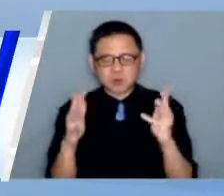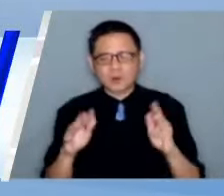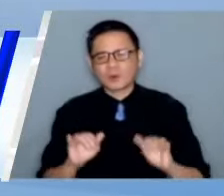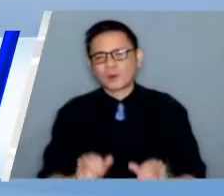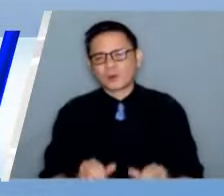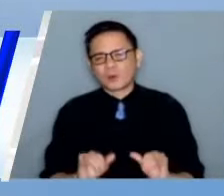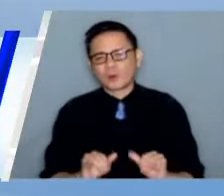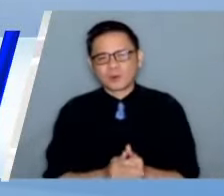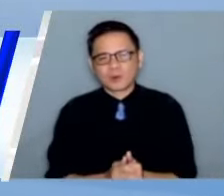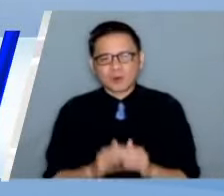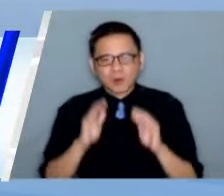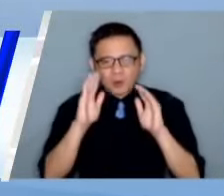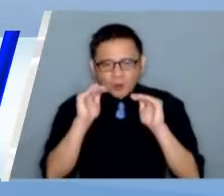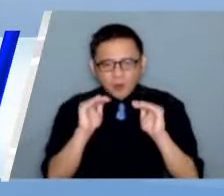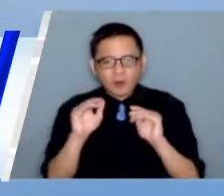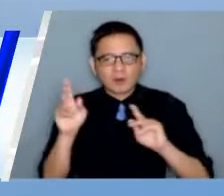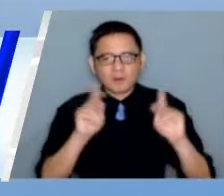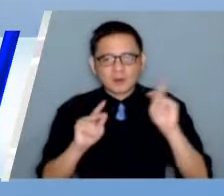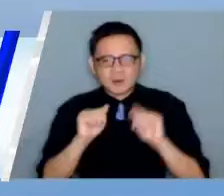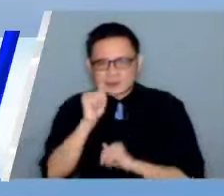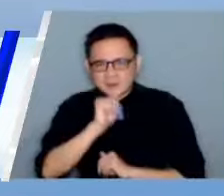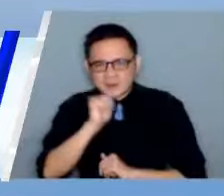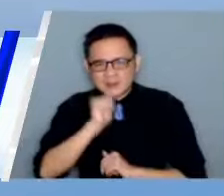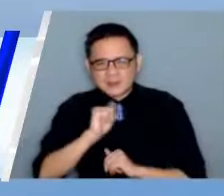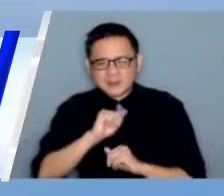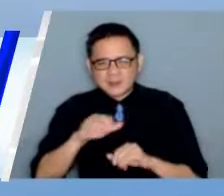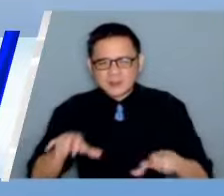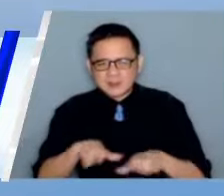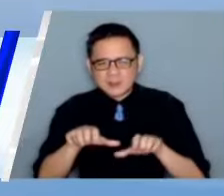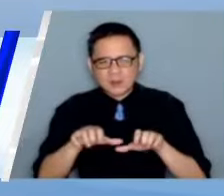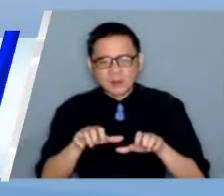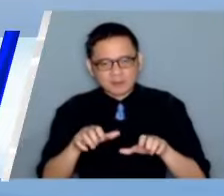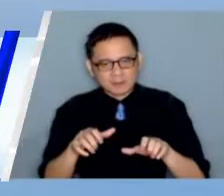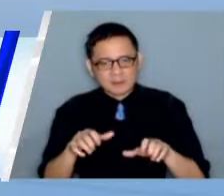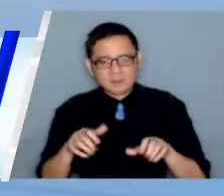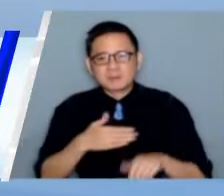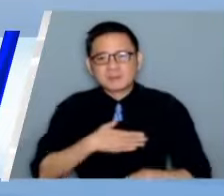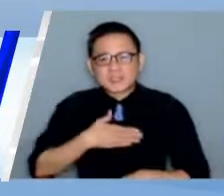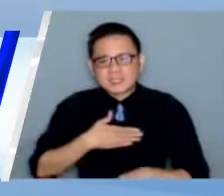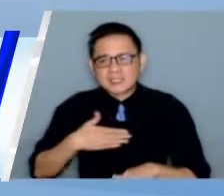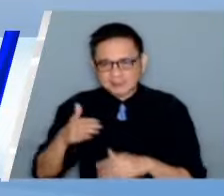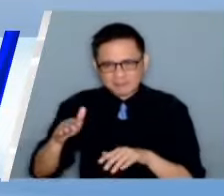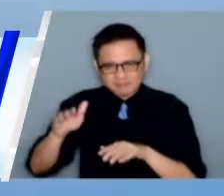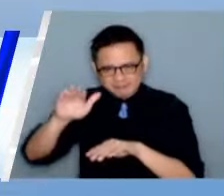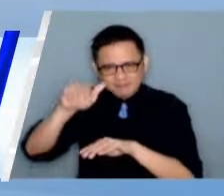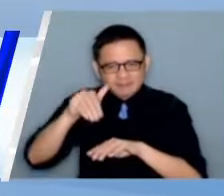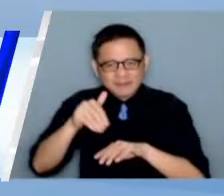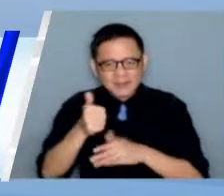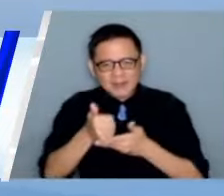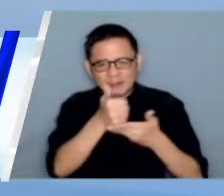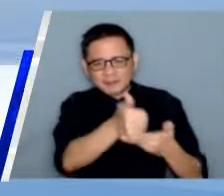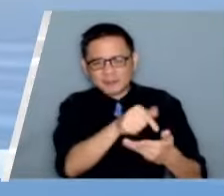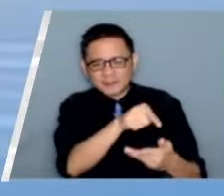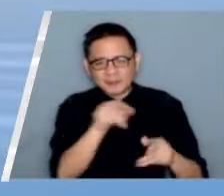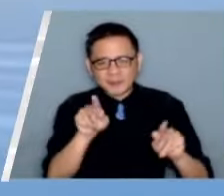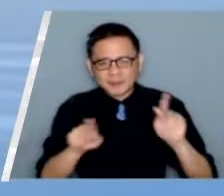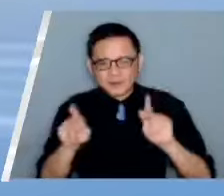ay mag-ingat sila. Tingnan natin kung anong pwede natin extend na tulong para sa mga kababayan natin. Para